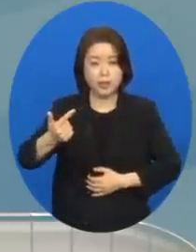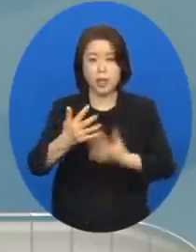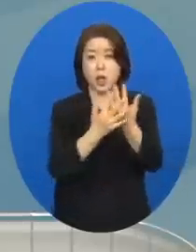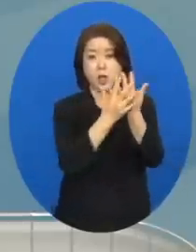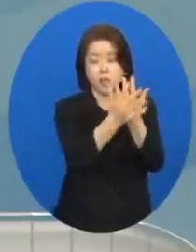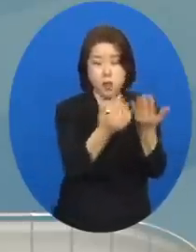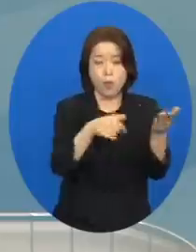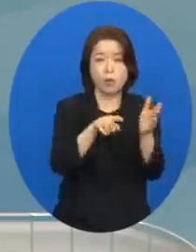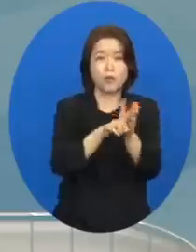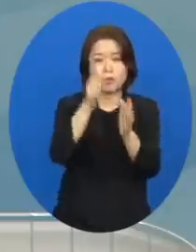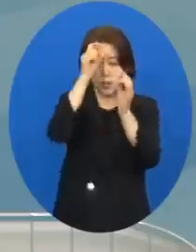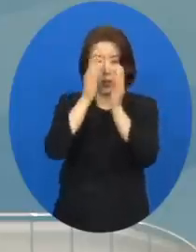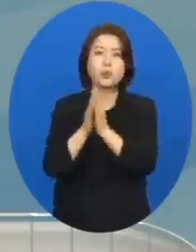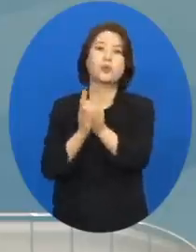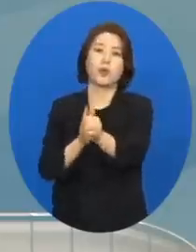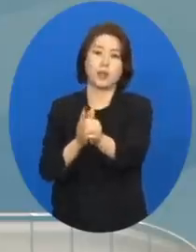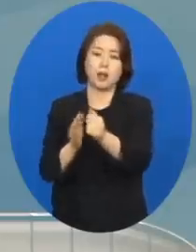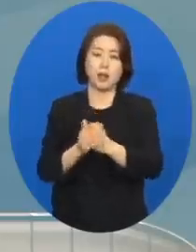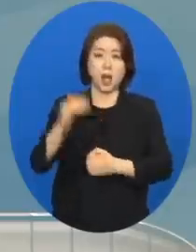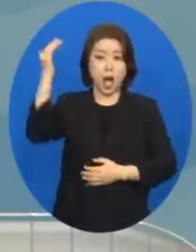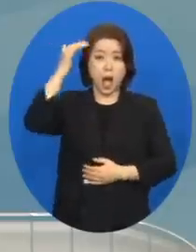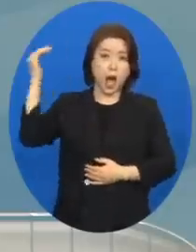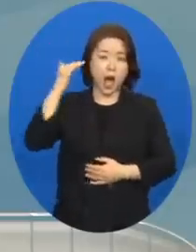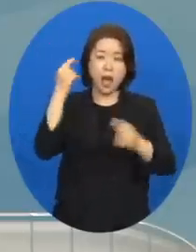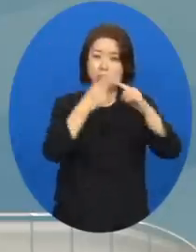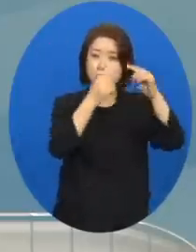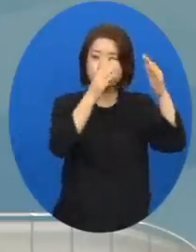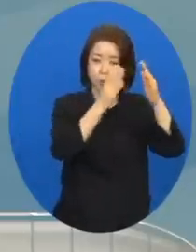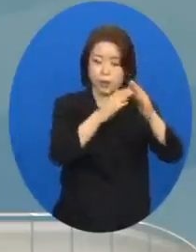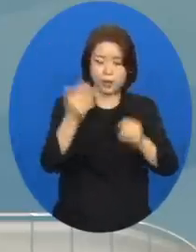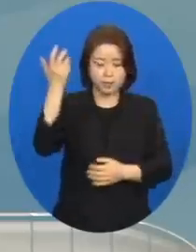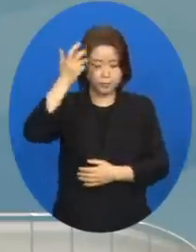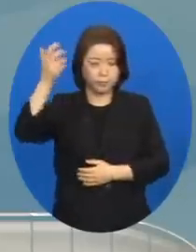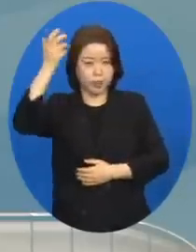기도해달라. 한국 교회가 영적으로